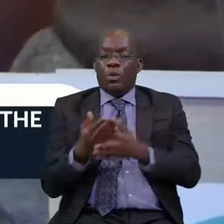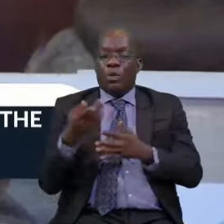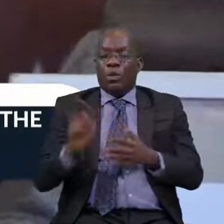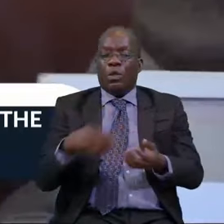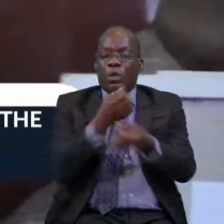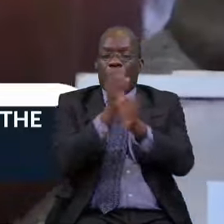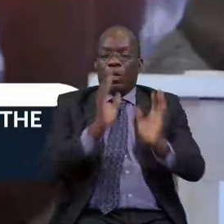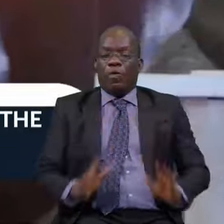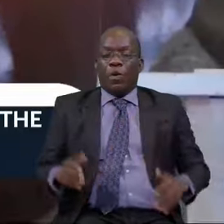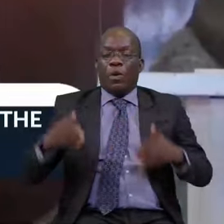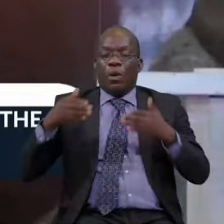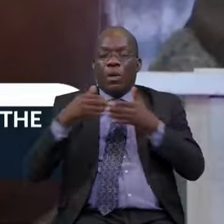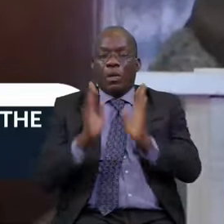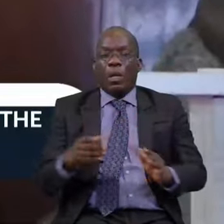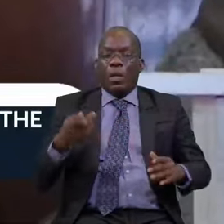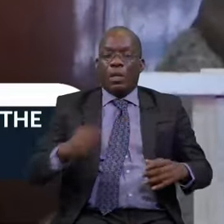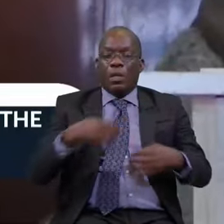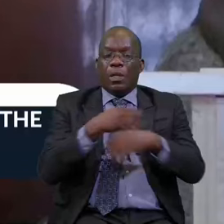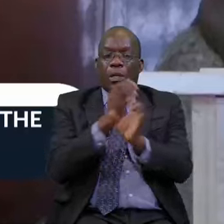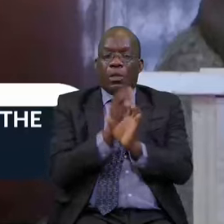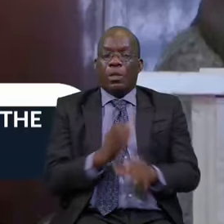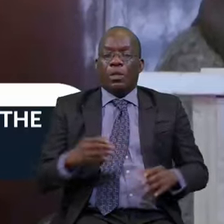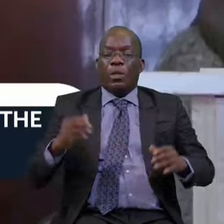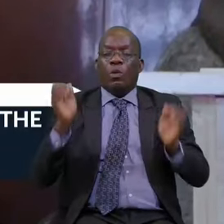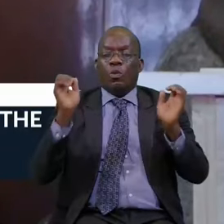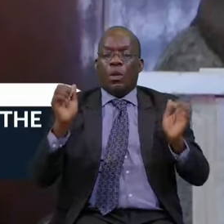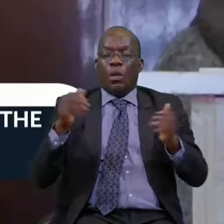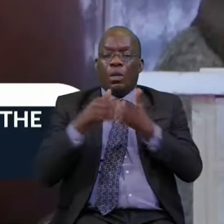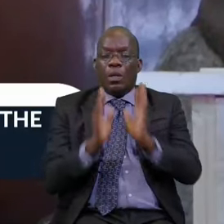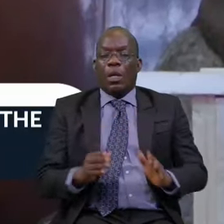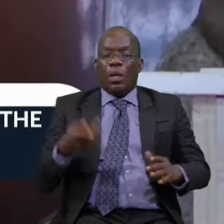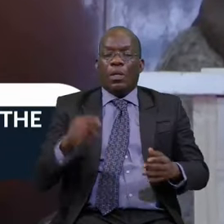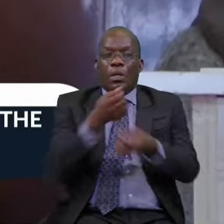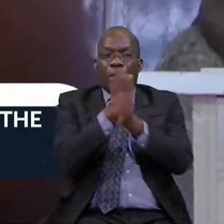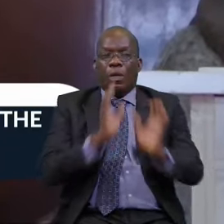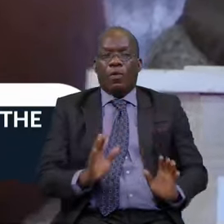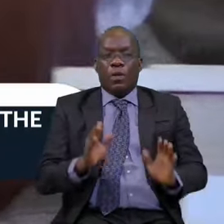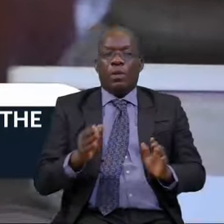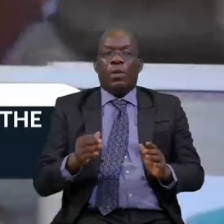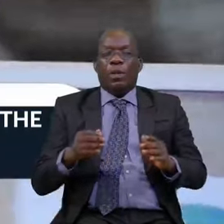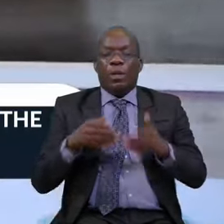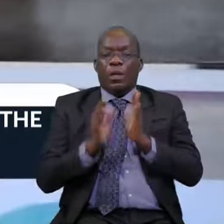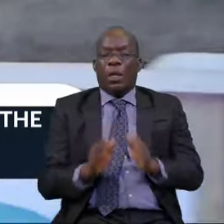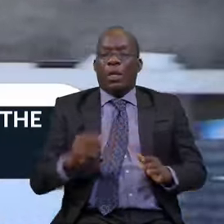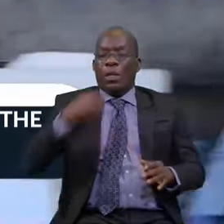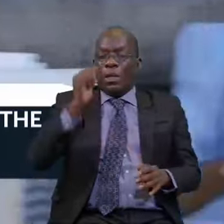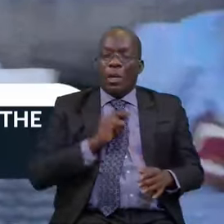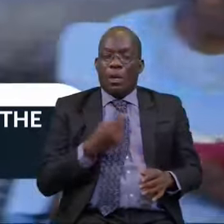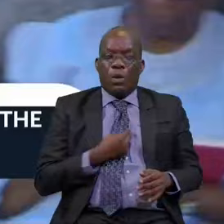Nous avons les possibilités de récréation à travers le dirigeant sauveur.